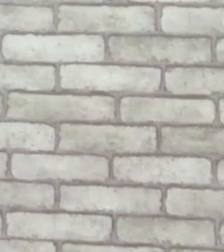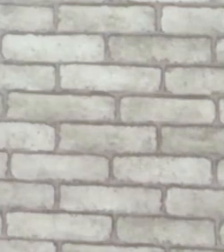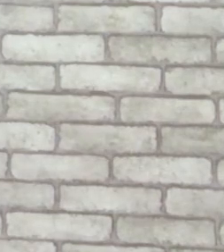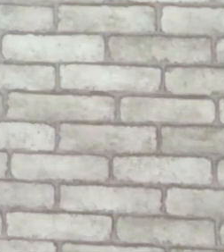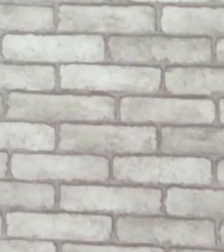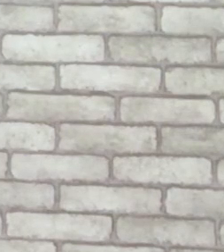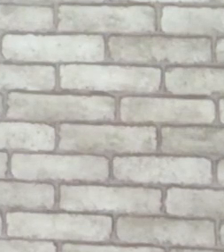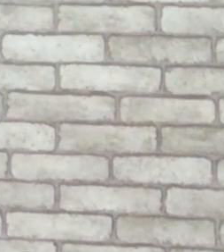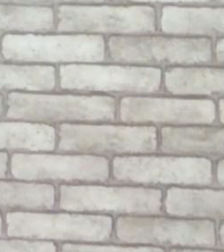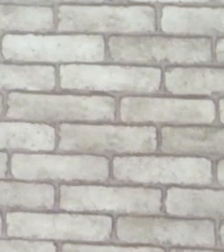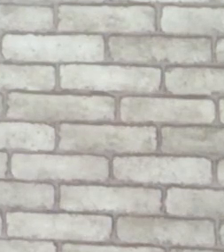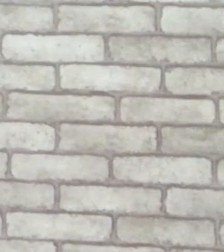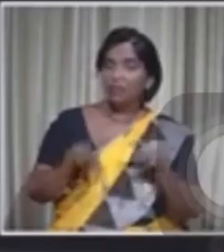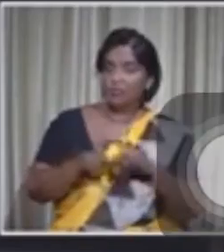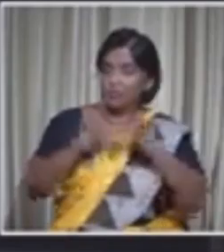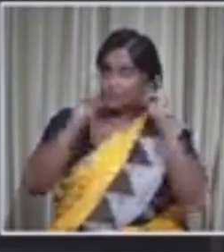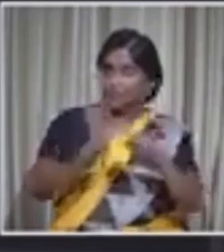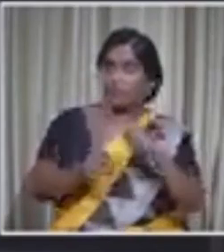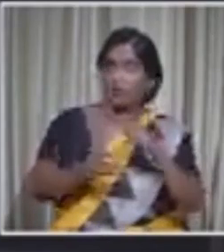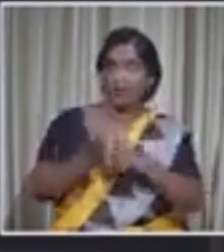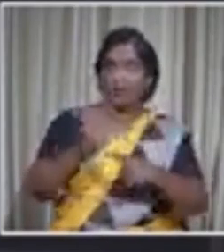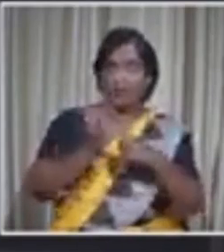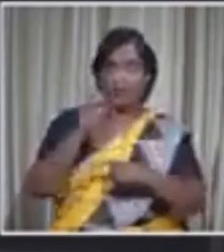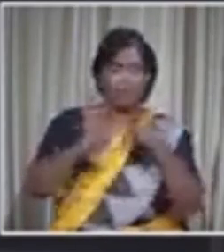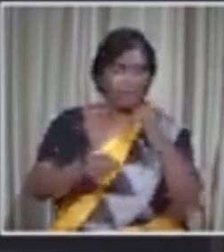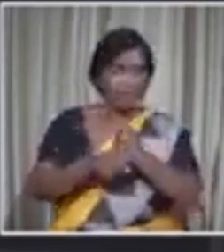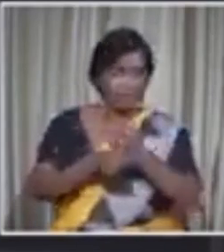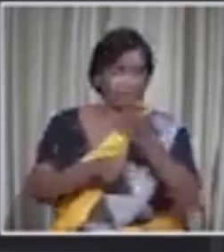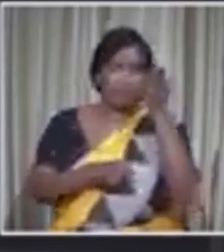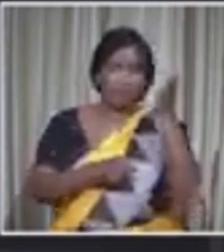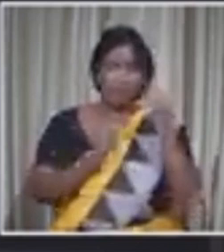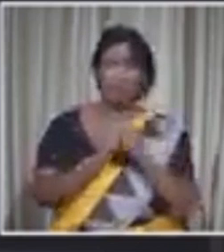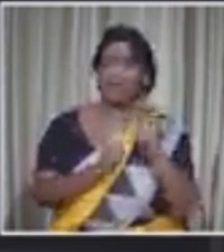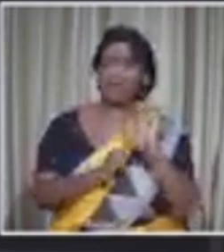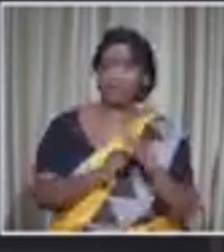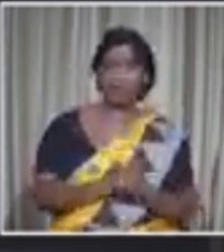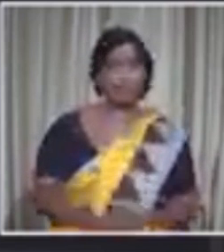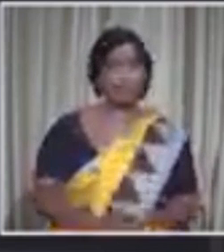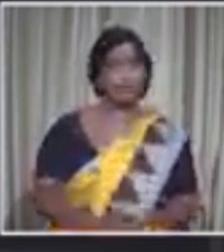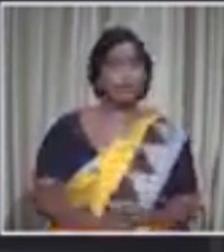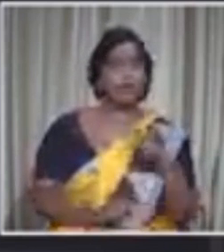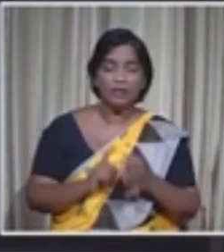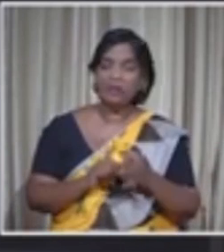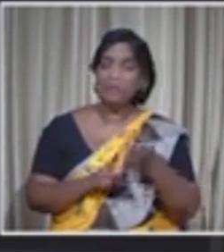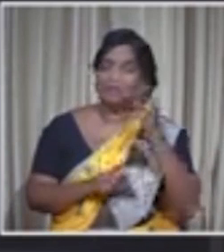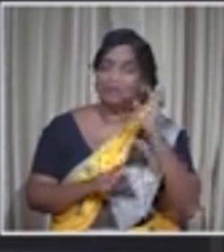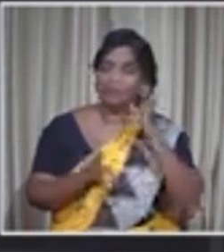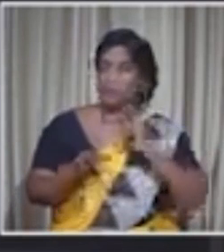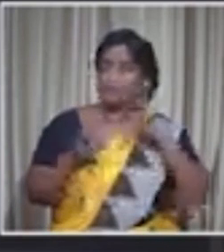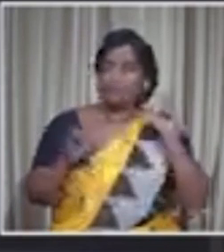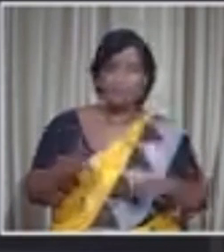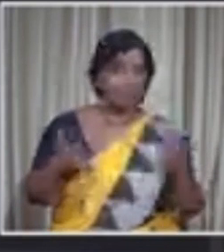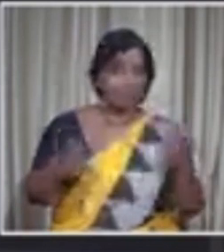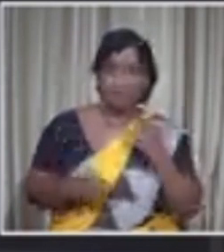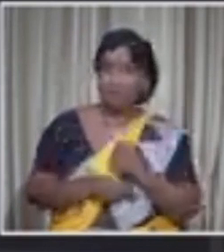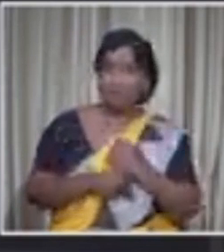ஆட்சியில் உள்ளவங்க வேண்டாம் அப்படின்னு விரும்புறதே அவர் சொல்லியிருந்தாரு இன்னைக்கு பேசுகிறார்கள் ஜனாதிபதி விலக மாட்டாரு அரசாங்கம் விலகாது பிரதம மந்திரி விலக